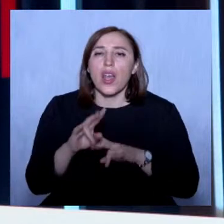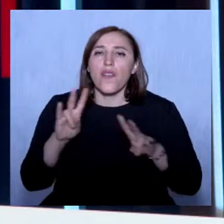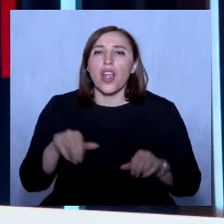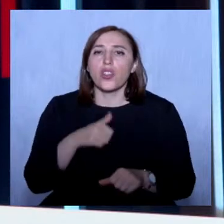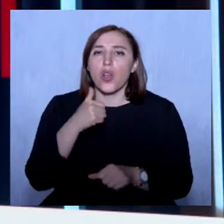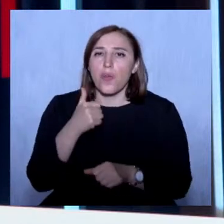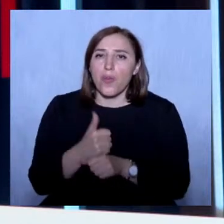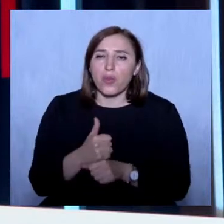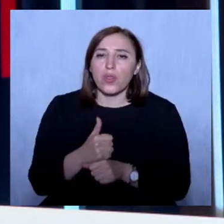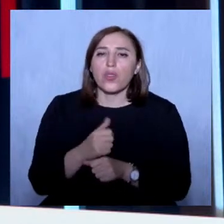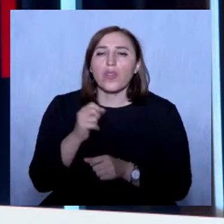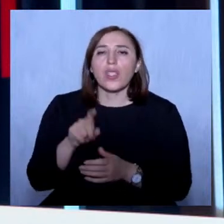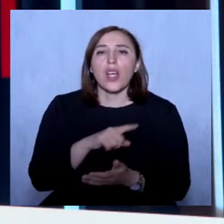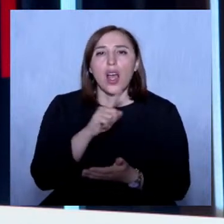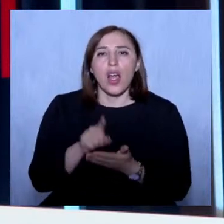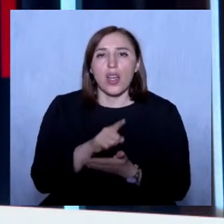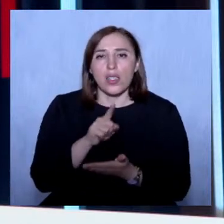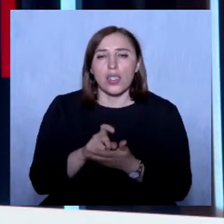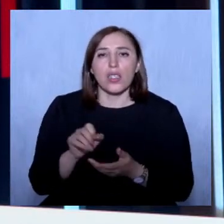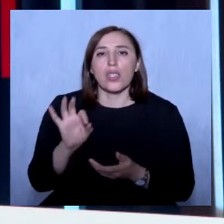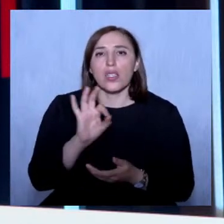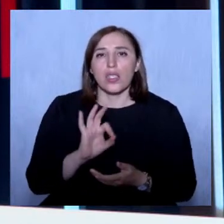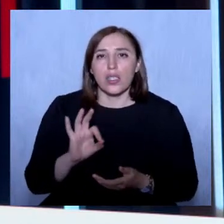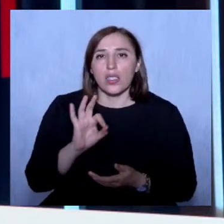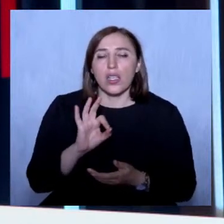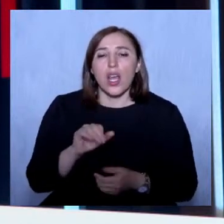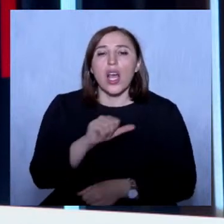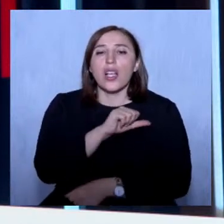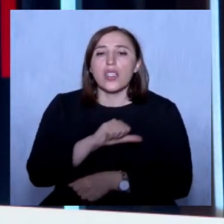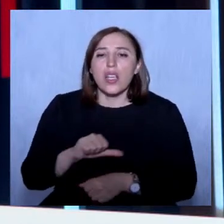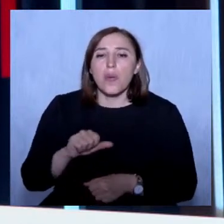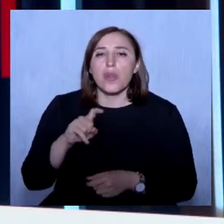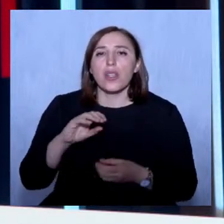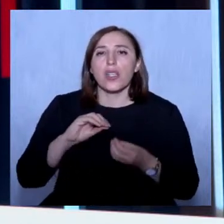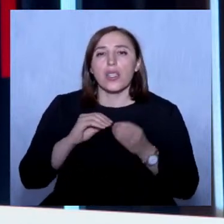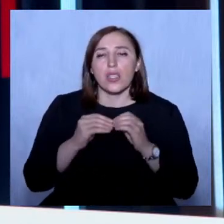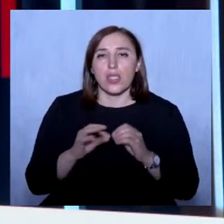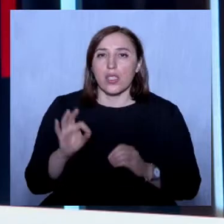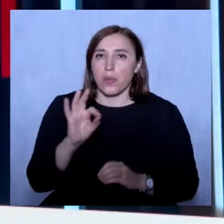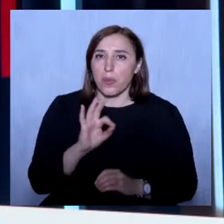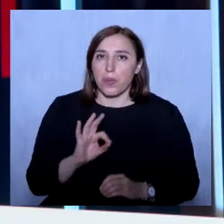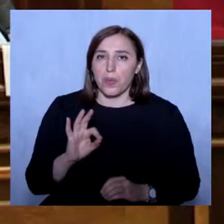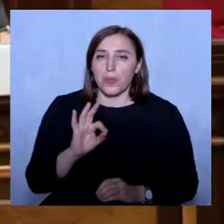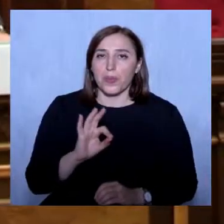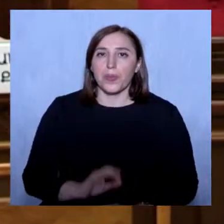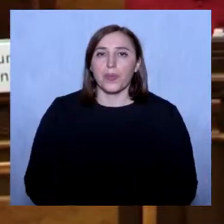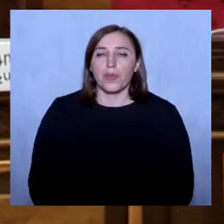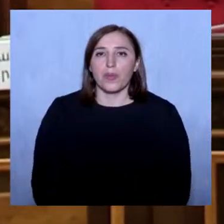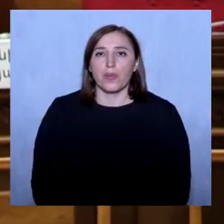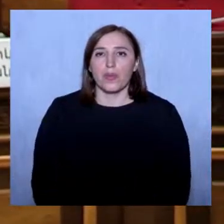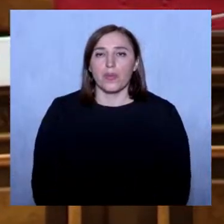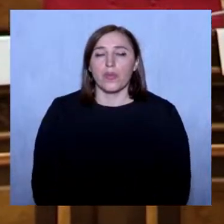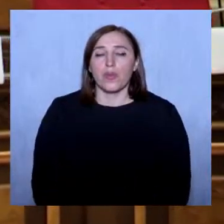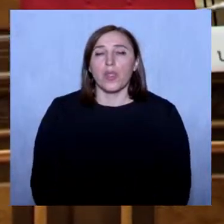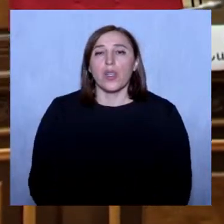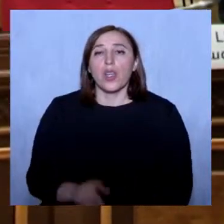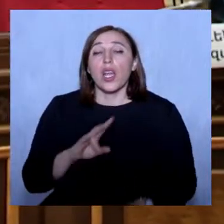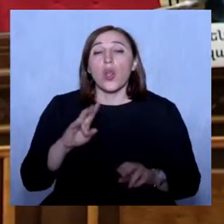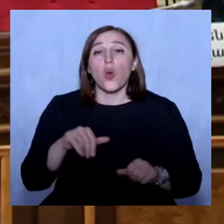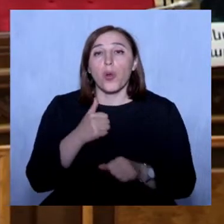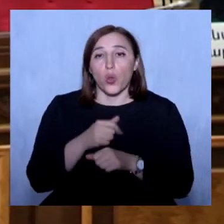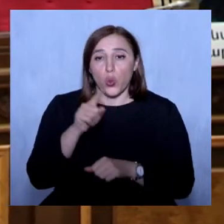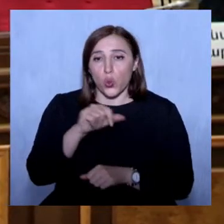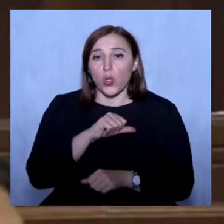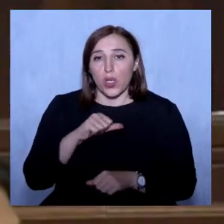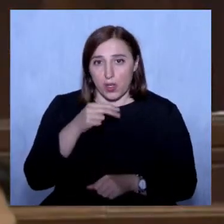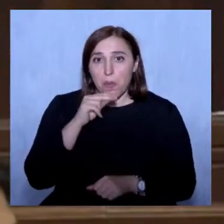նիկոլ պարշնյանին ուղղ ող հարցերը հիմնականում սահվանում տիրող իրավիճակի մասիներին։ Այս պարշինյան, դուք ձեզ